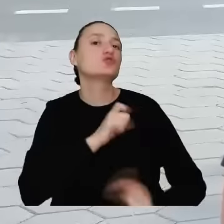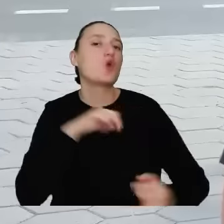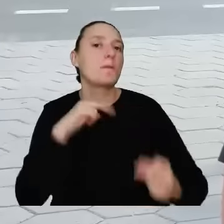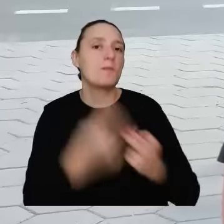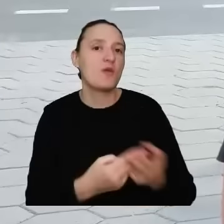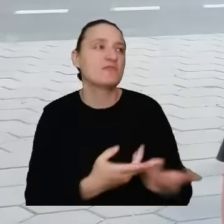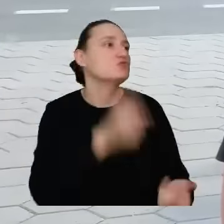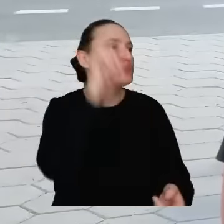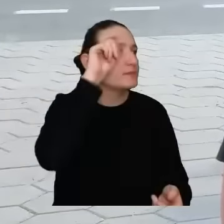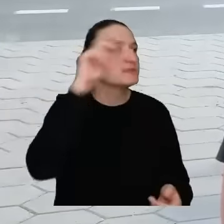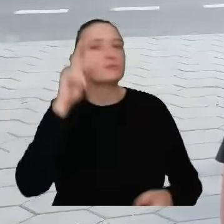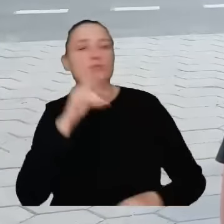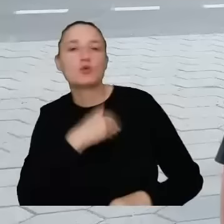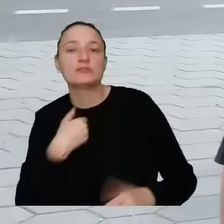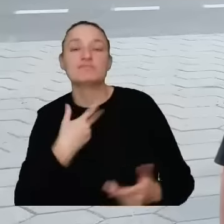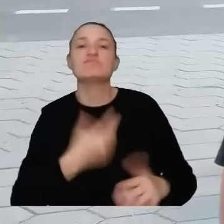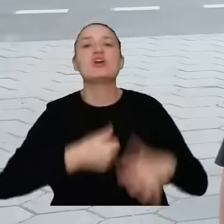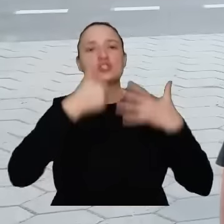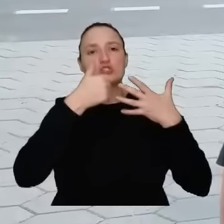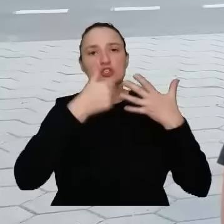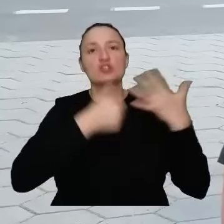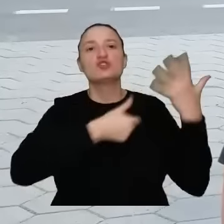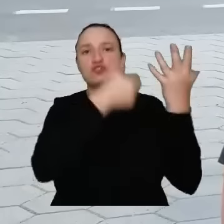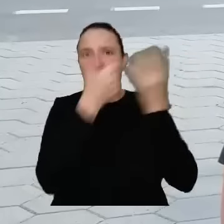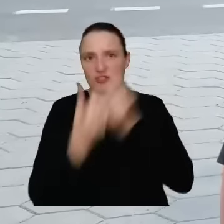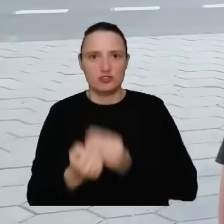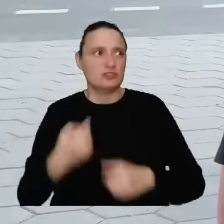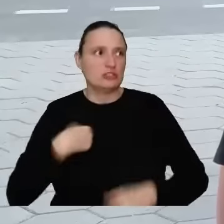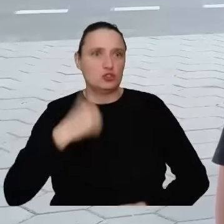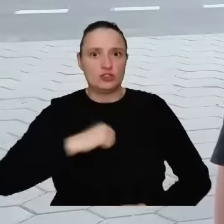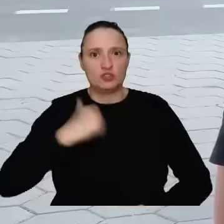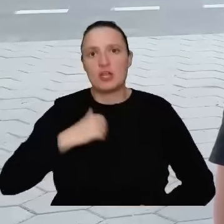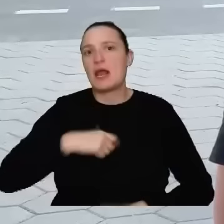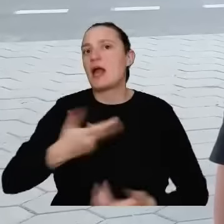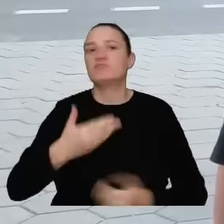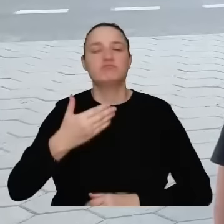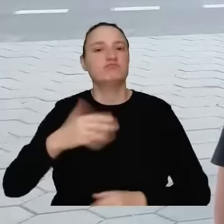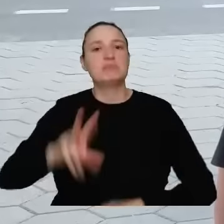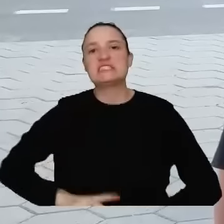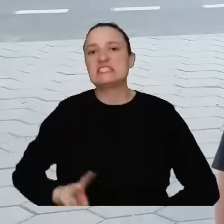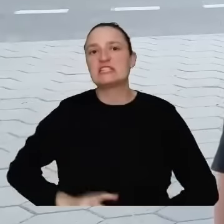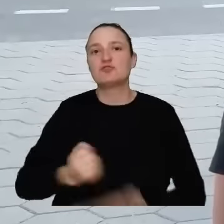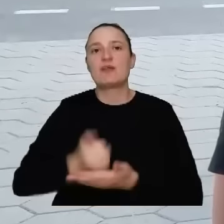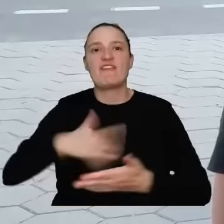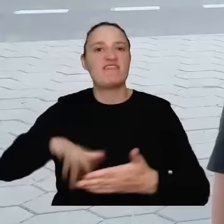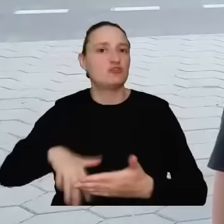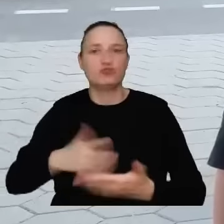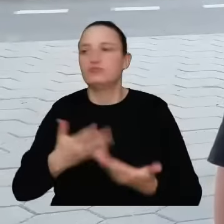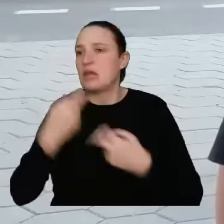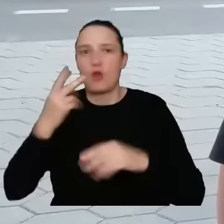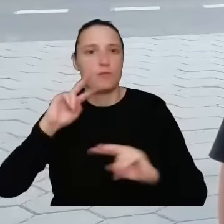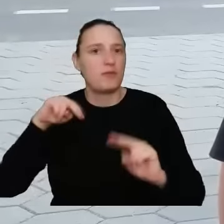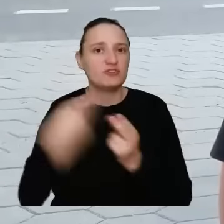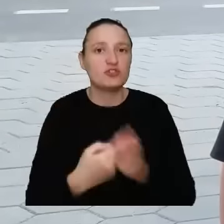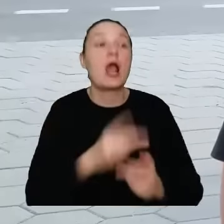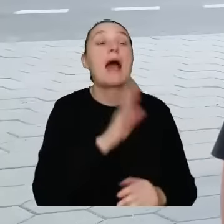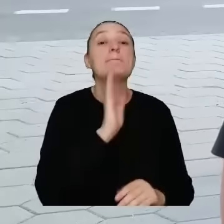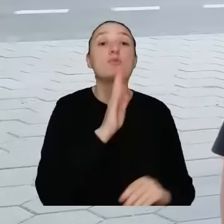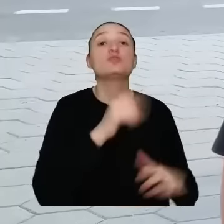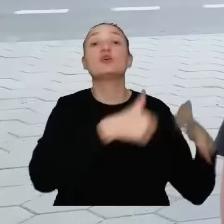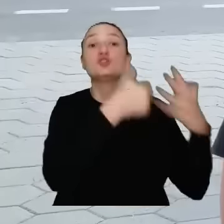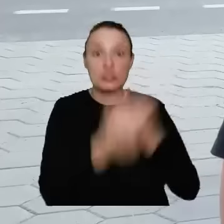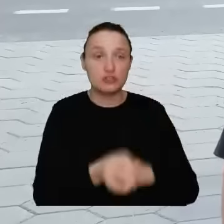dni. Nie uzyskałam informacji od Ministerstwa Spraw Wewnętrznych oraz innych służb, ale po upływie 6 dni poinformowała mnie